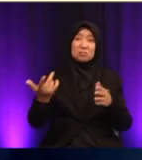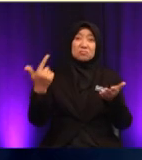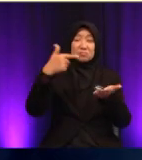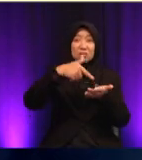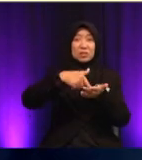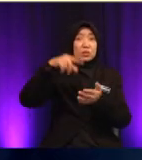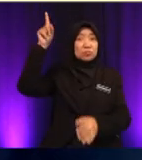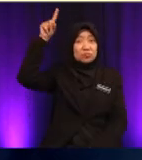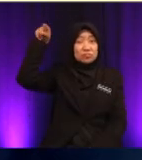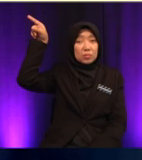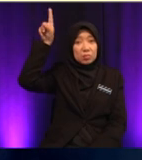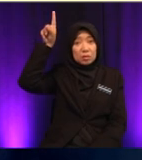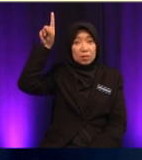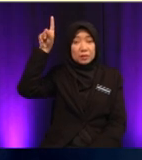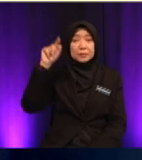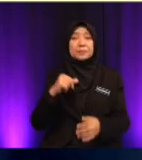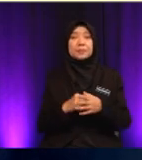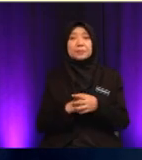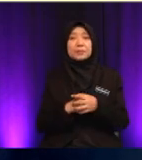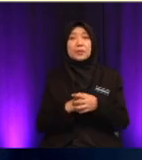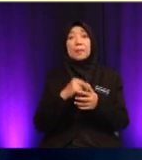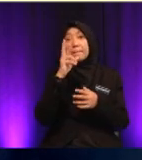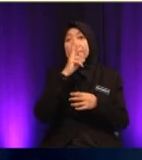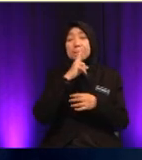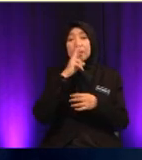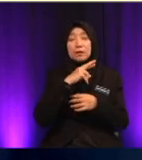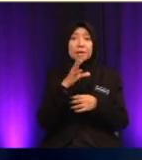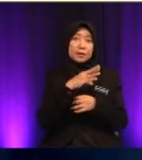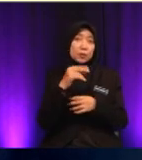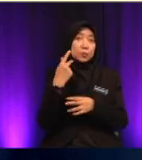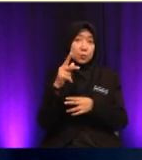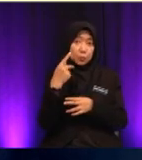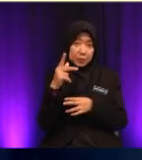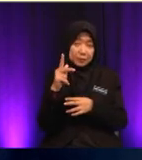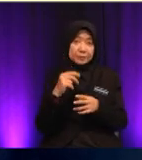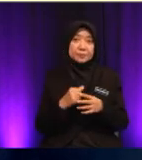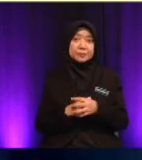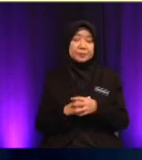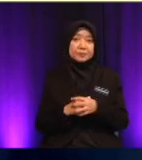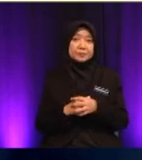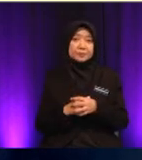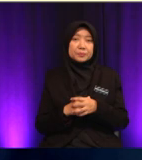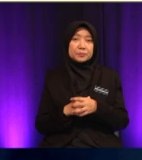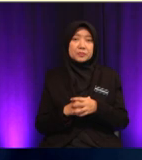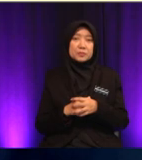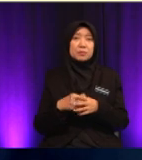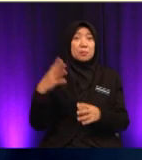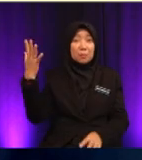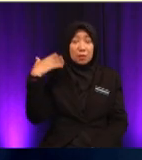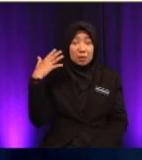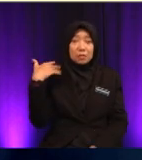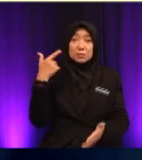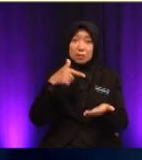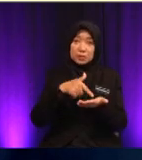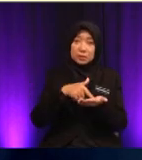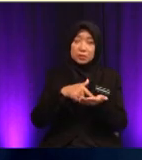4000 Kelvin nampak matahari Kita sebenarnya kemerahan dan berwarna kuning jadi panas sekali lagi